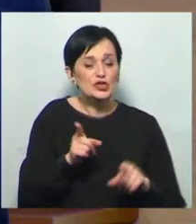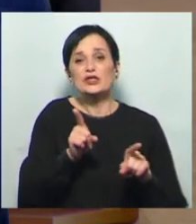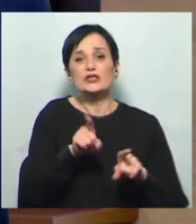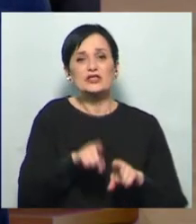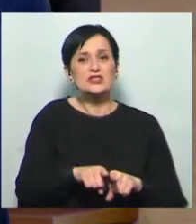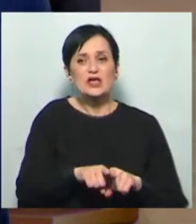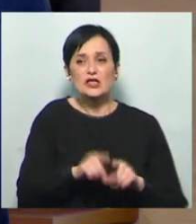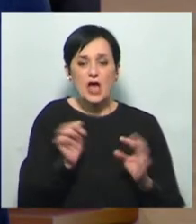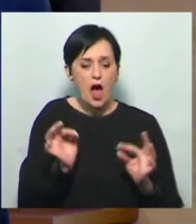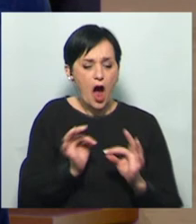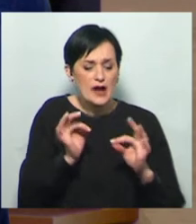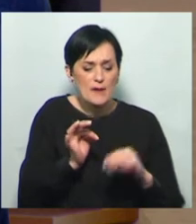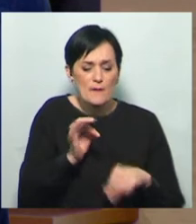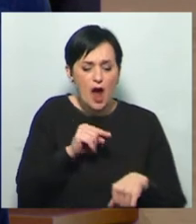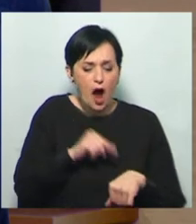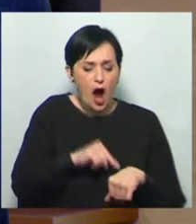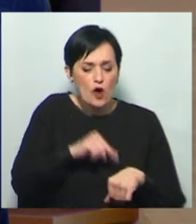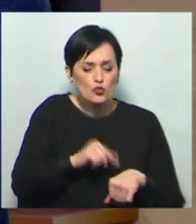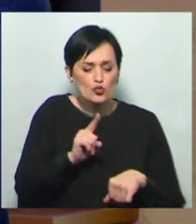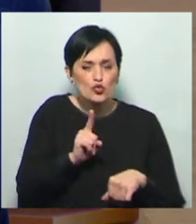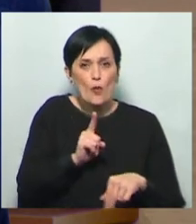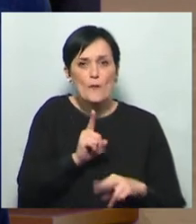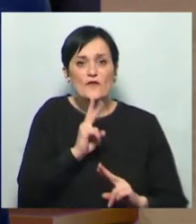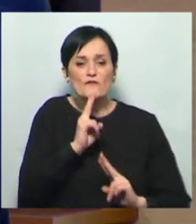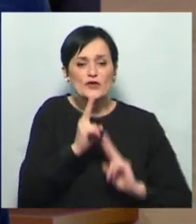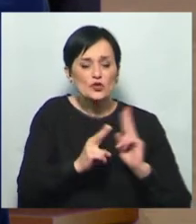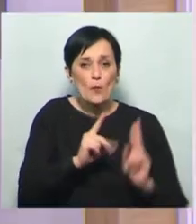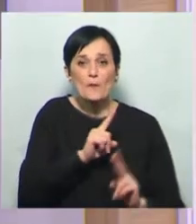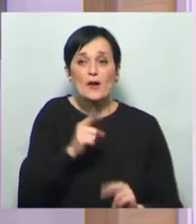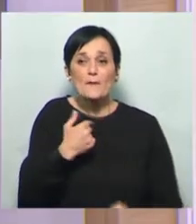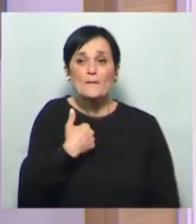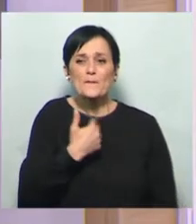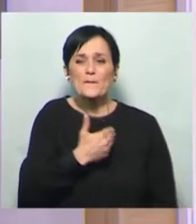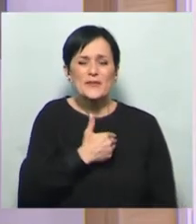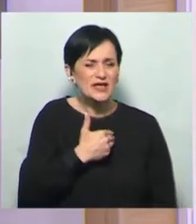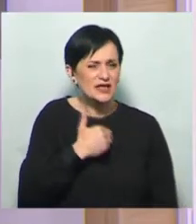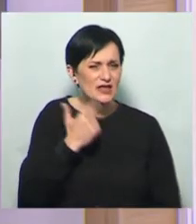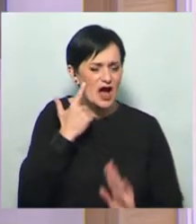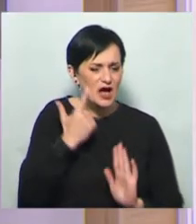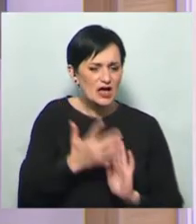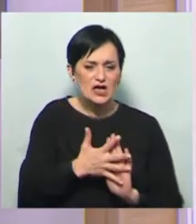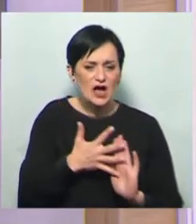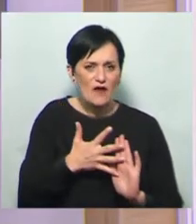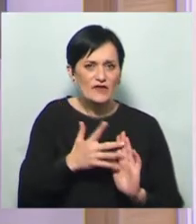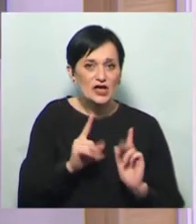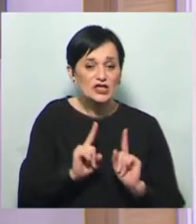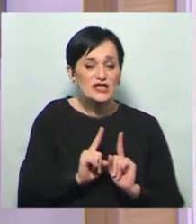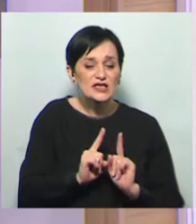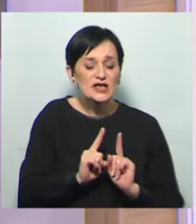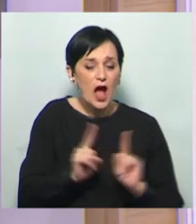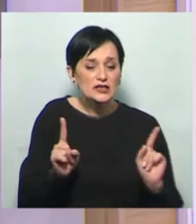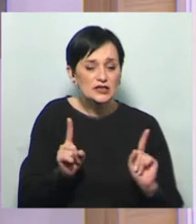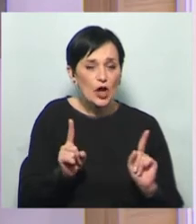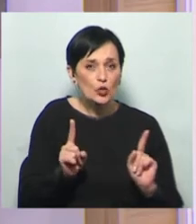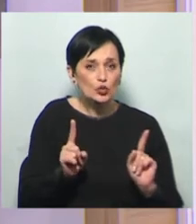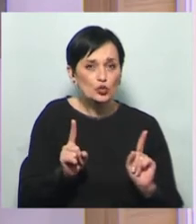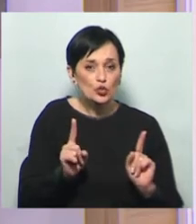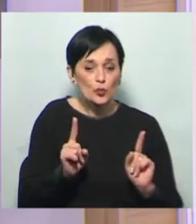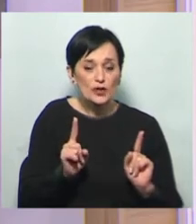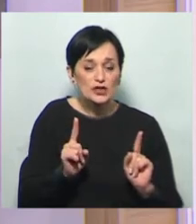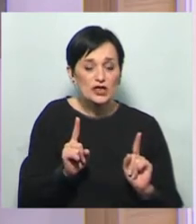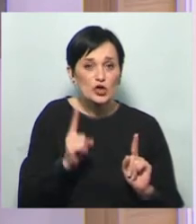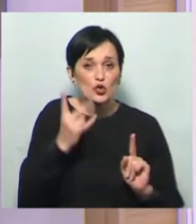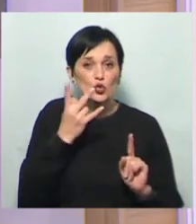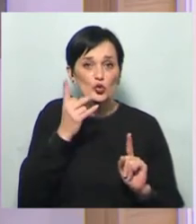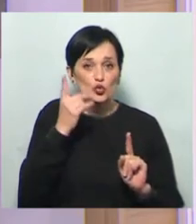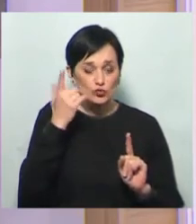ისეთი არაფერი მაწუხებს. ეხლა რო ვიჩივლო და ვიტუტუნო, მაგრამ მე მინდა გავიგო განსაკუთრებული რა თავი რითი